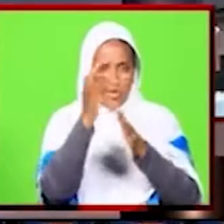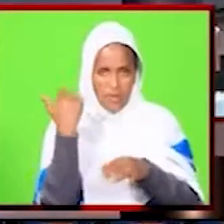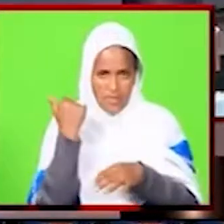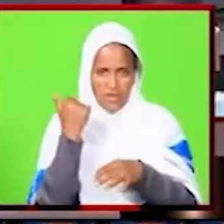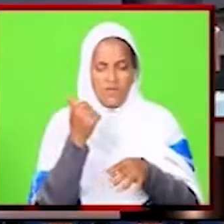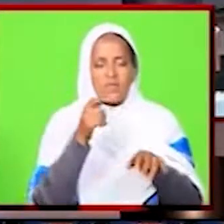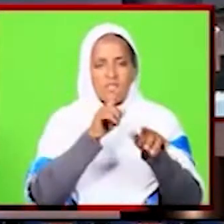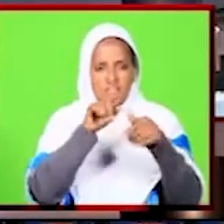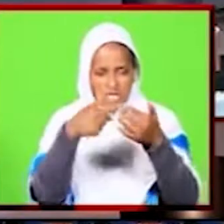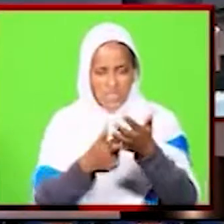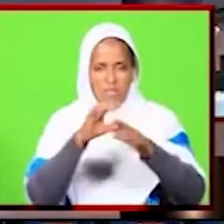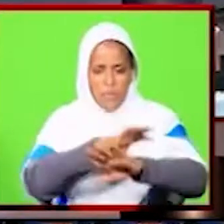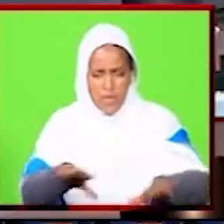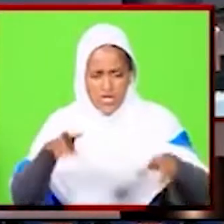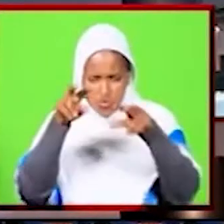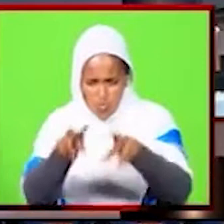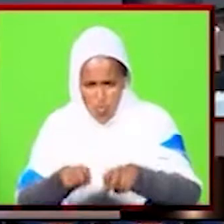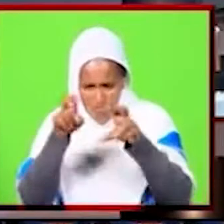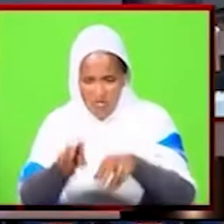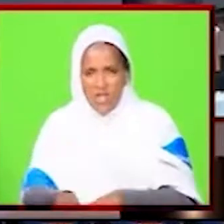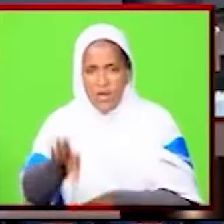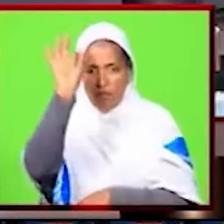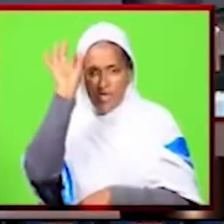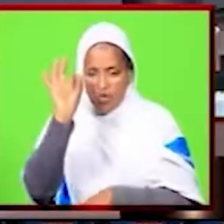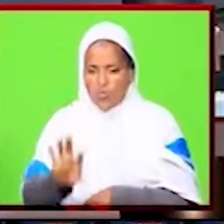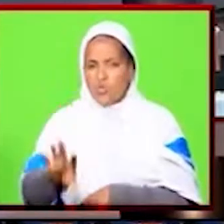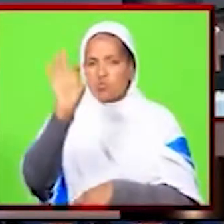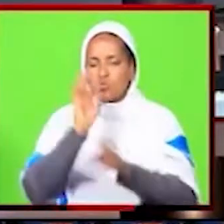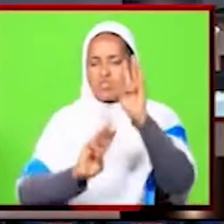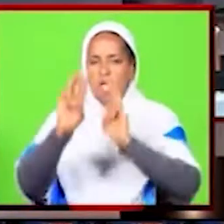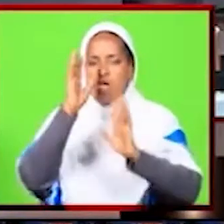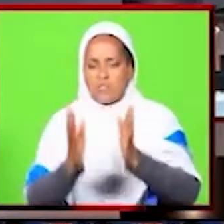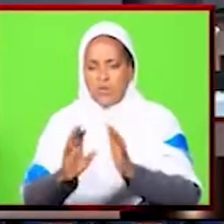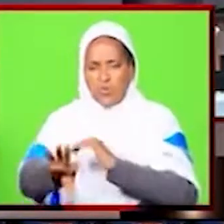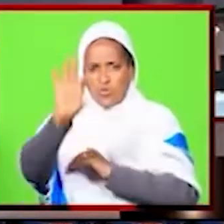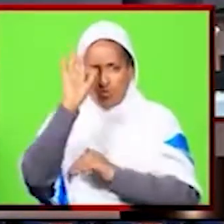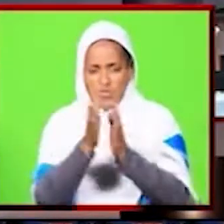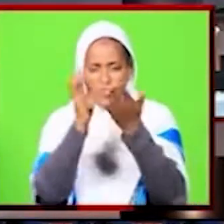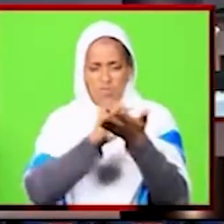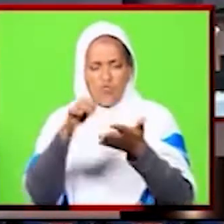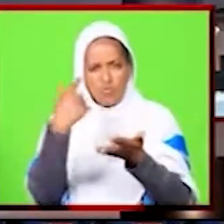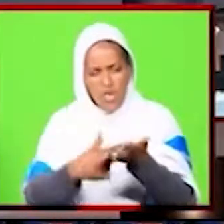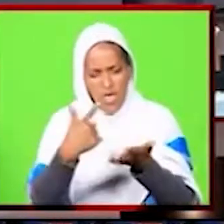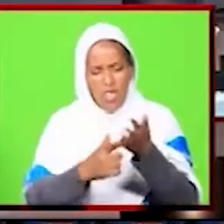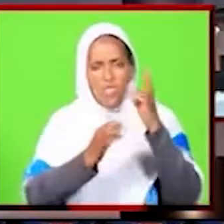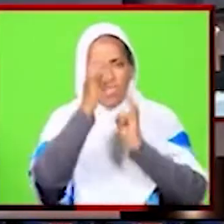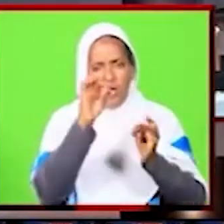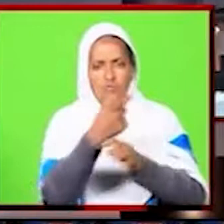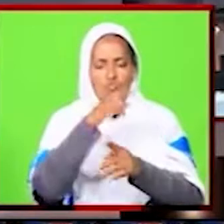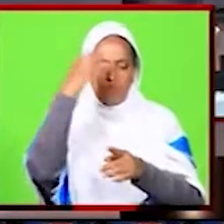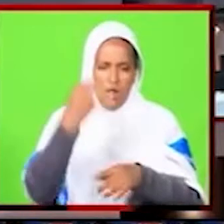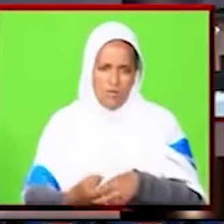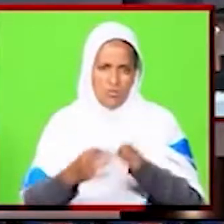ነበር የሚቆጥሩት። ስለዚህ መሬት ሲቆፈር የሚገኙ ግኝቶች፣ ሳይንሳዊ ግኝቶች መጽሐፍ